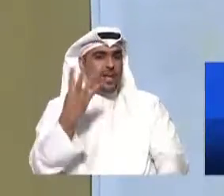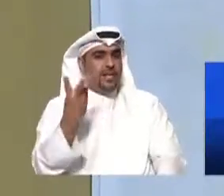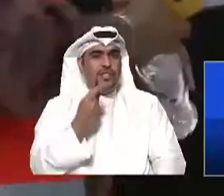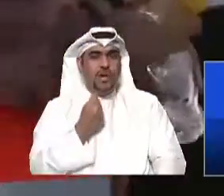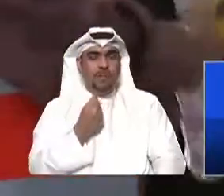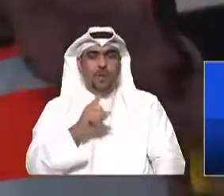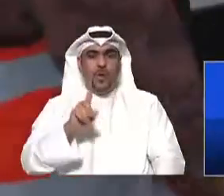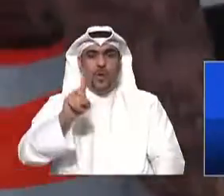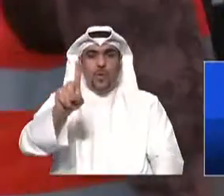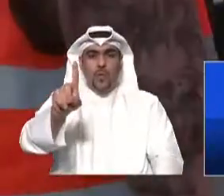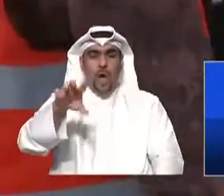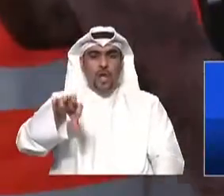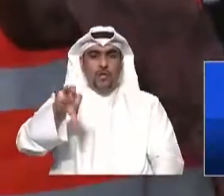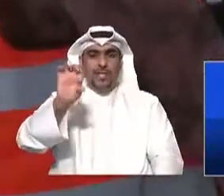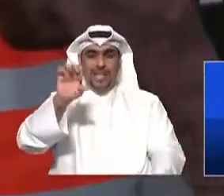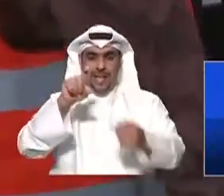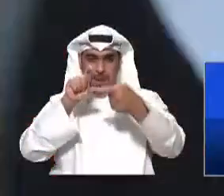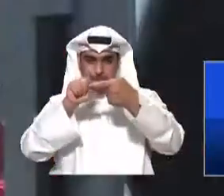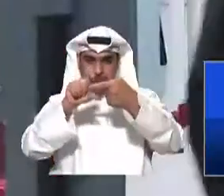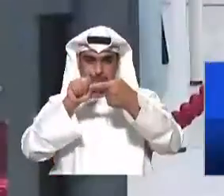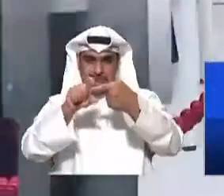91.22% للقسم العلمي و